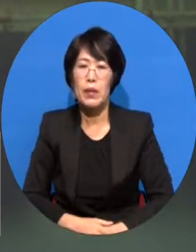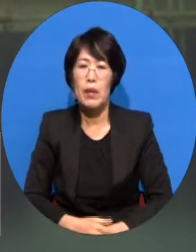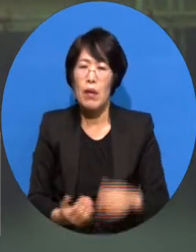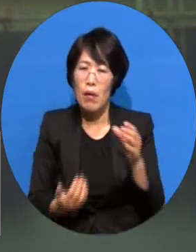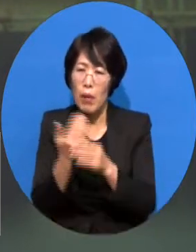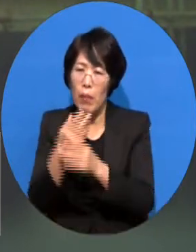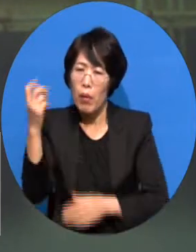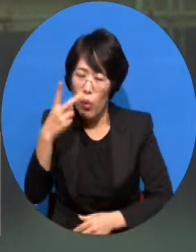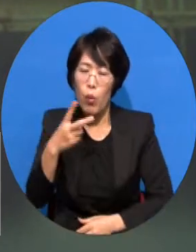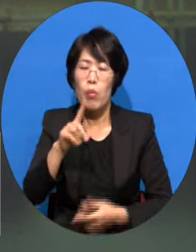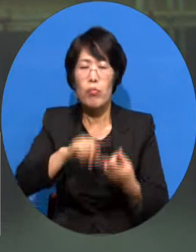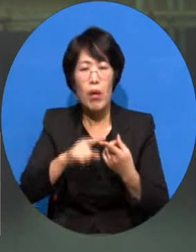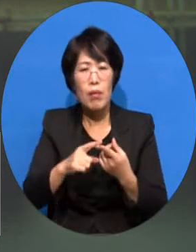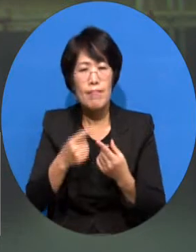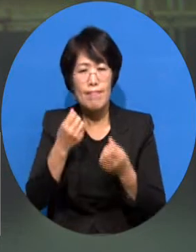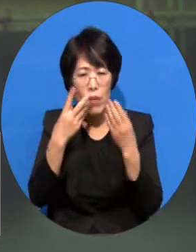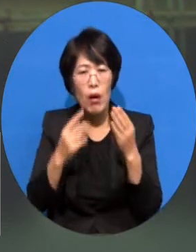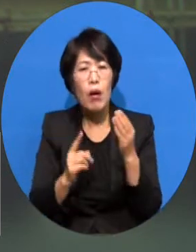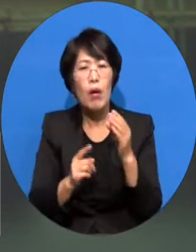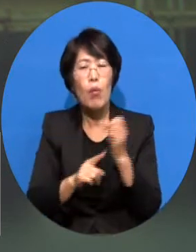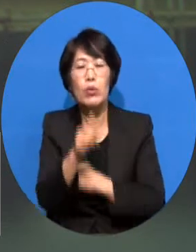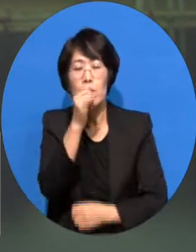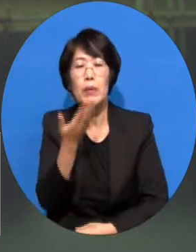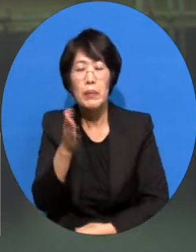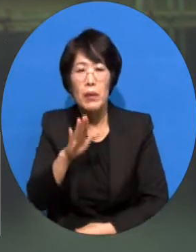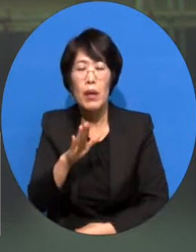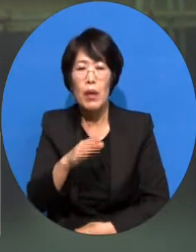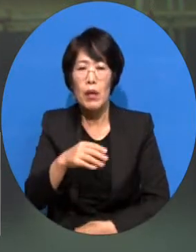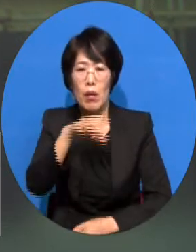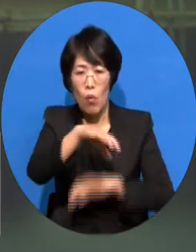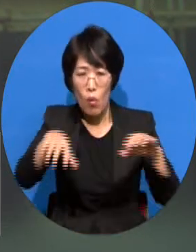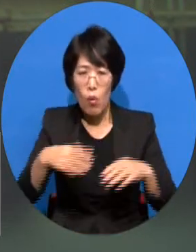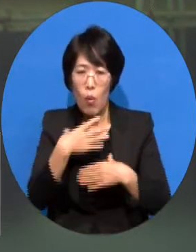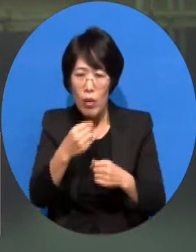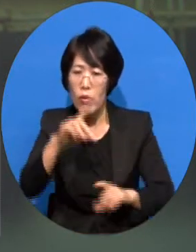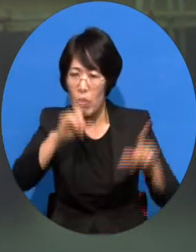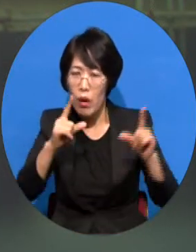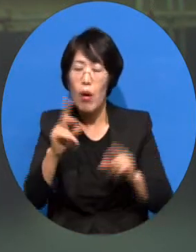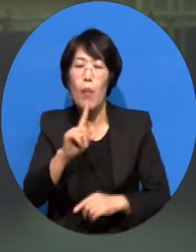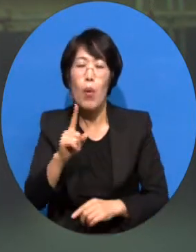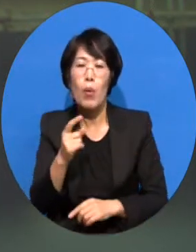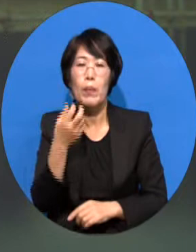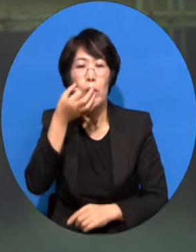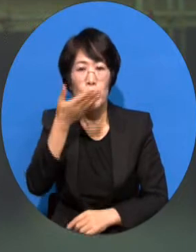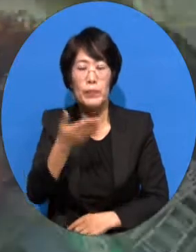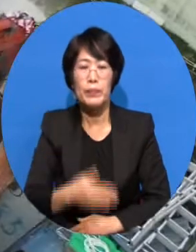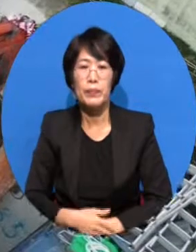사고 분명 원인이 있을 텐데 회원 정에 안전 실태 는 어떨까요 양 배운 기자입니다